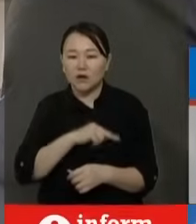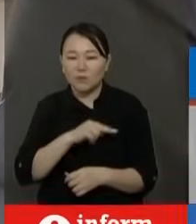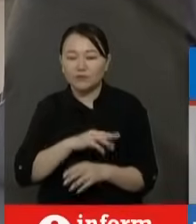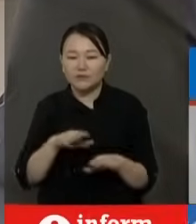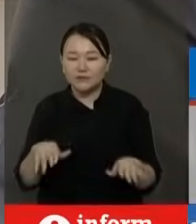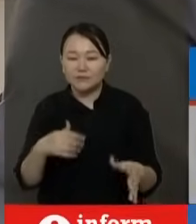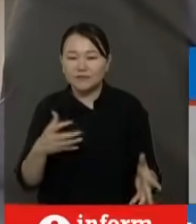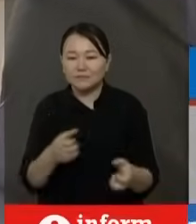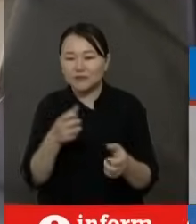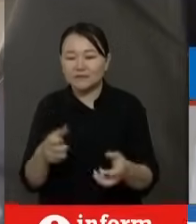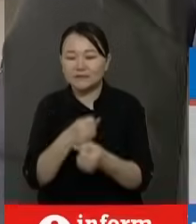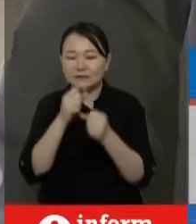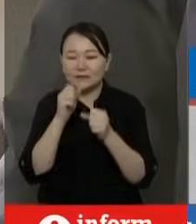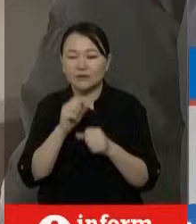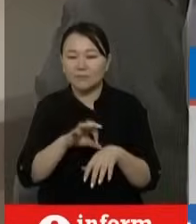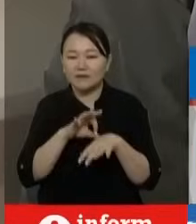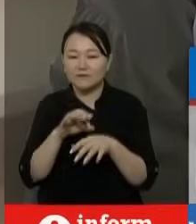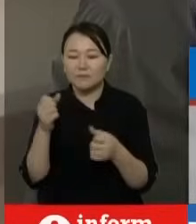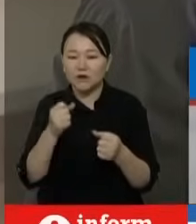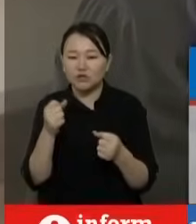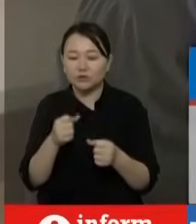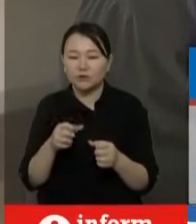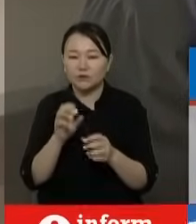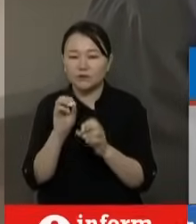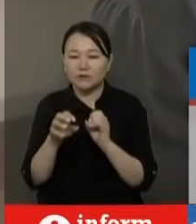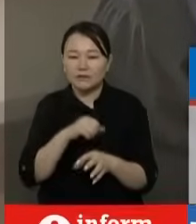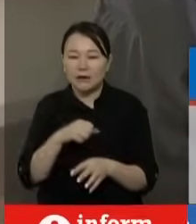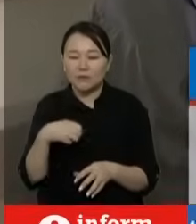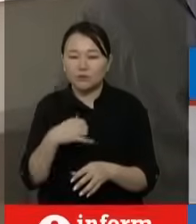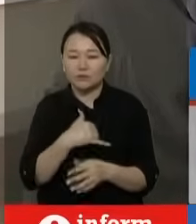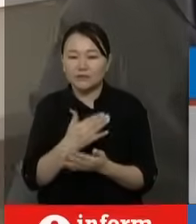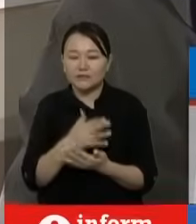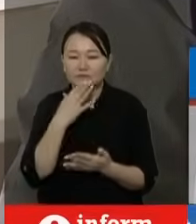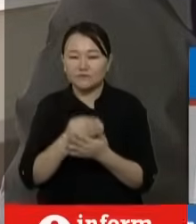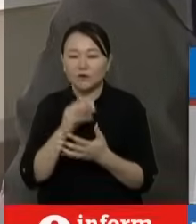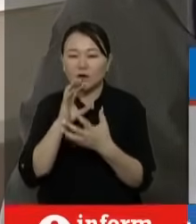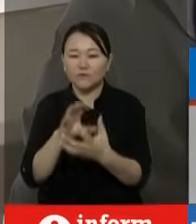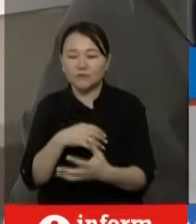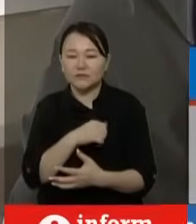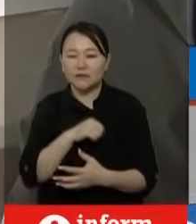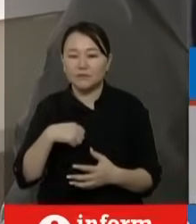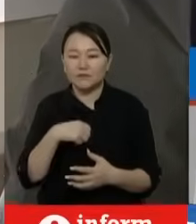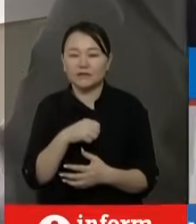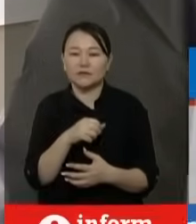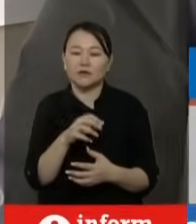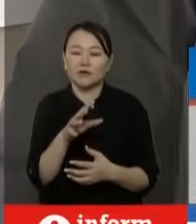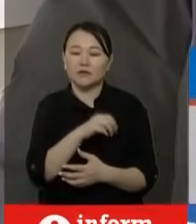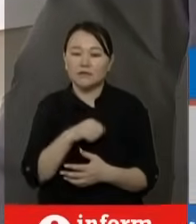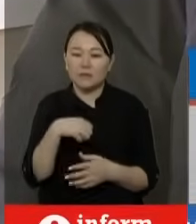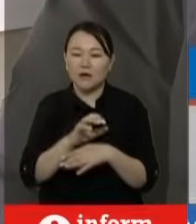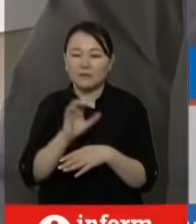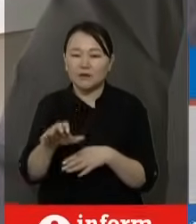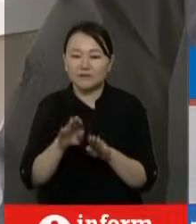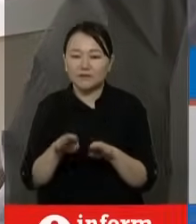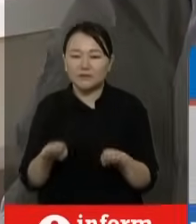мы эвакуировали, подвезли машину сюда. И самостоятельно, у нас есть свой автобус, мы самостоятельно сами отправили